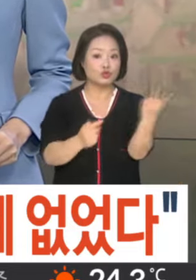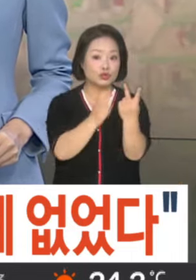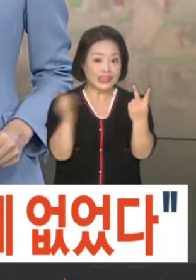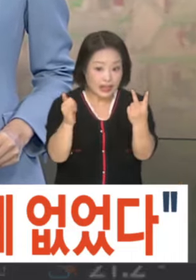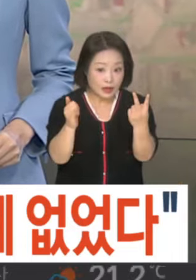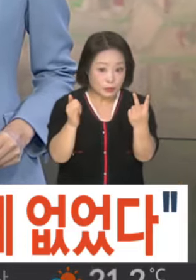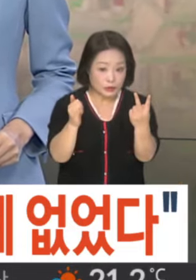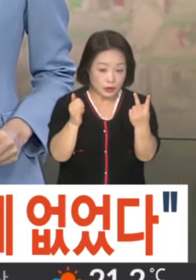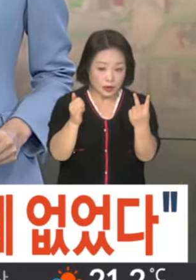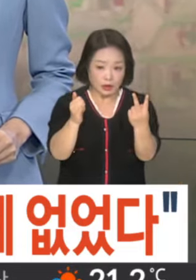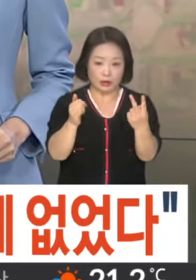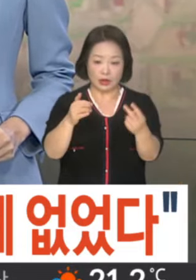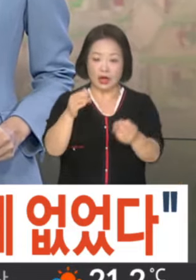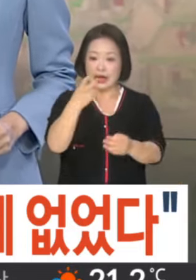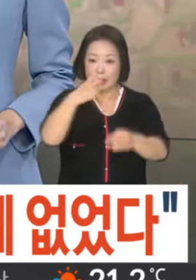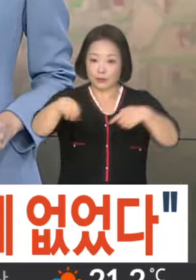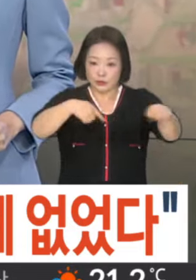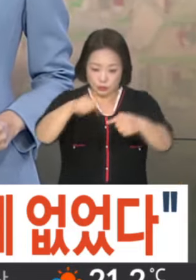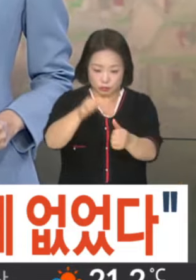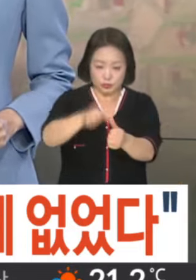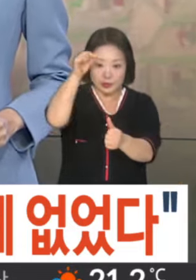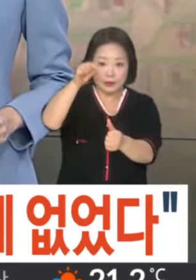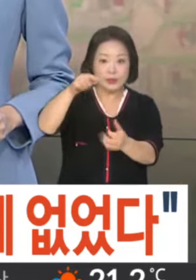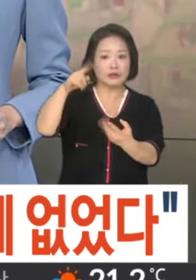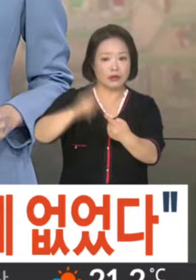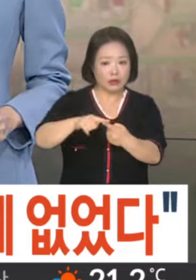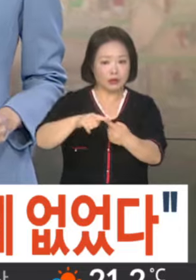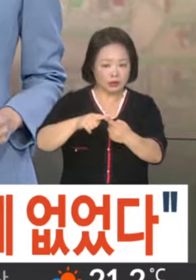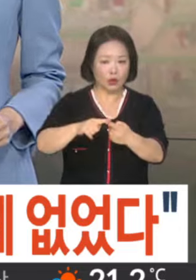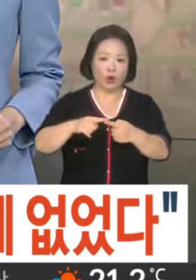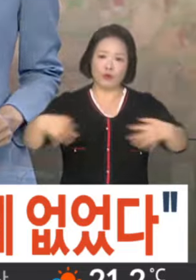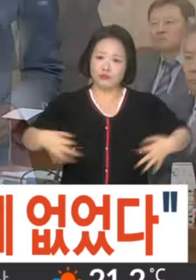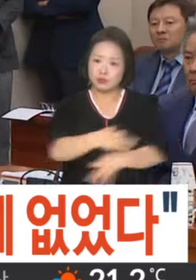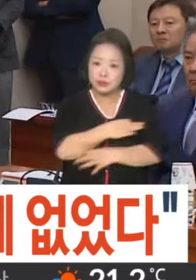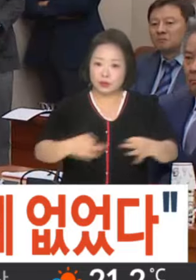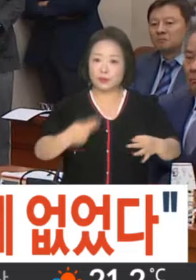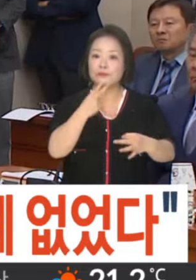불공정하지 않았다고 주장했습니다. 정주희 기자입니다.